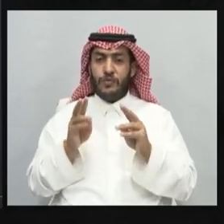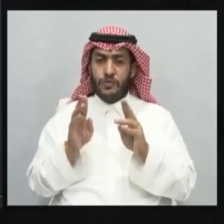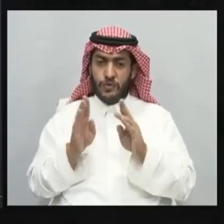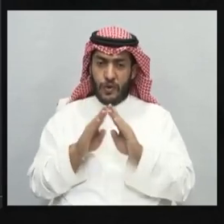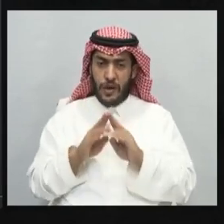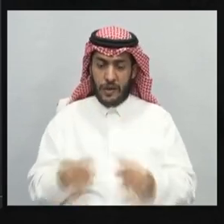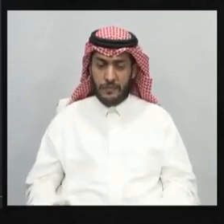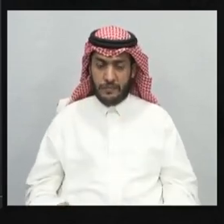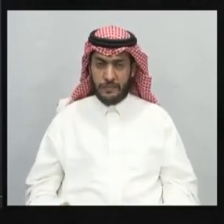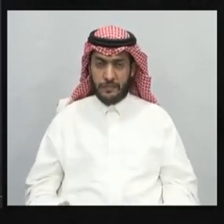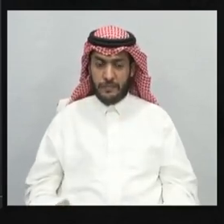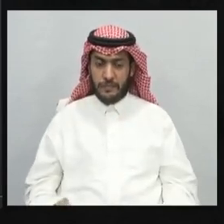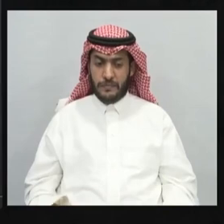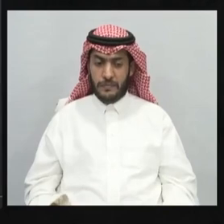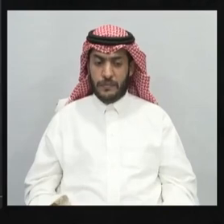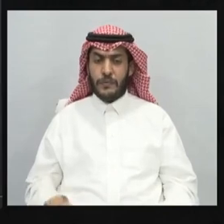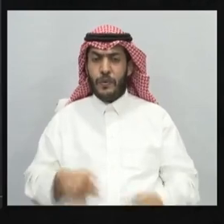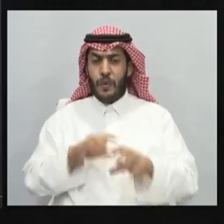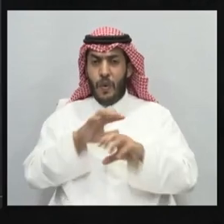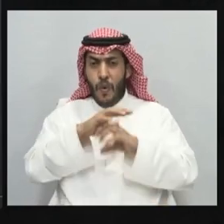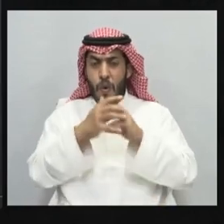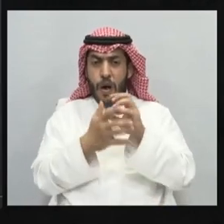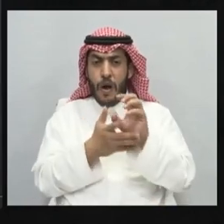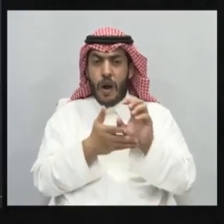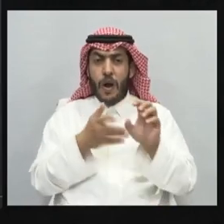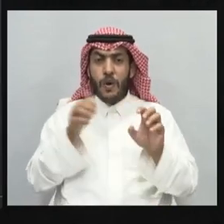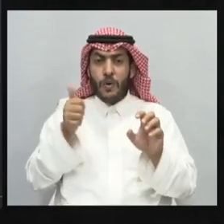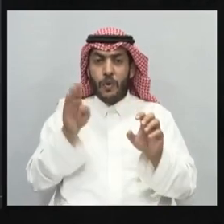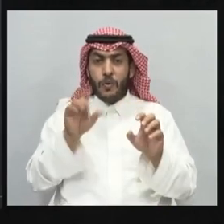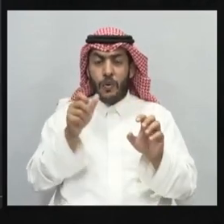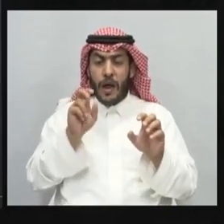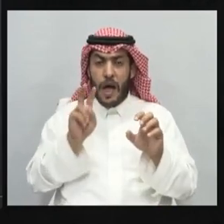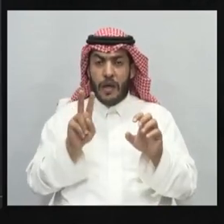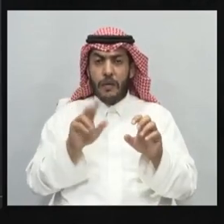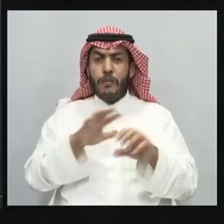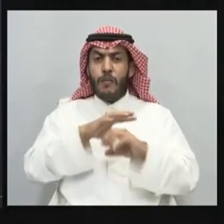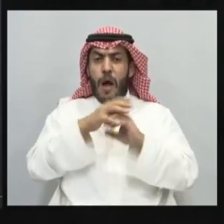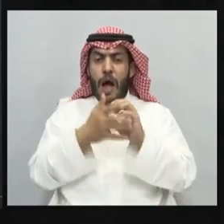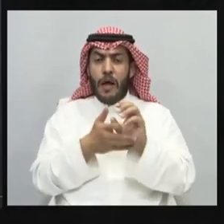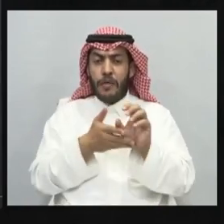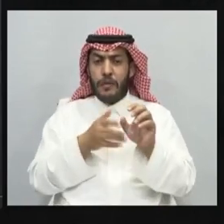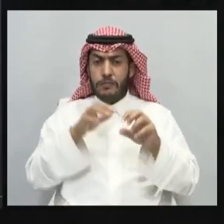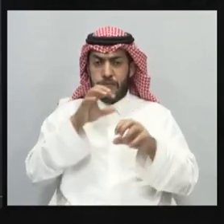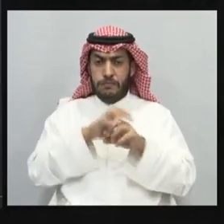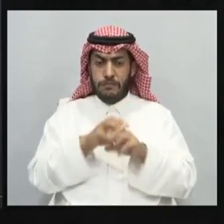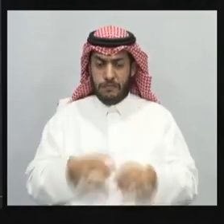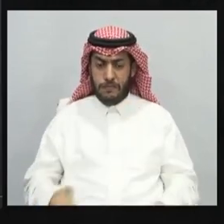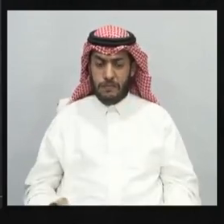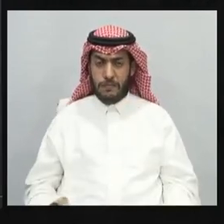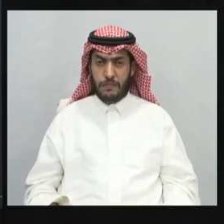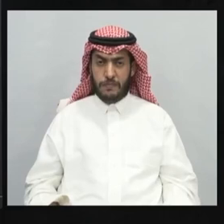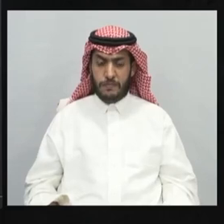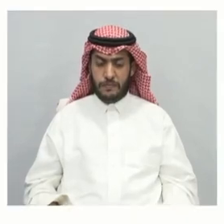موجب الشحنه وحوله ايش حوله الالكترونات محاطه به حوله الكترونات